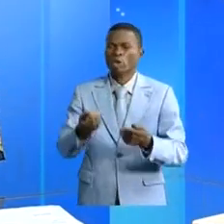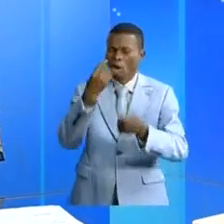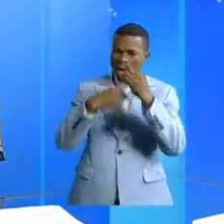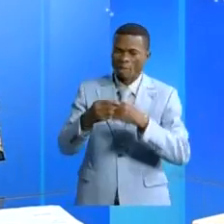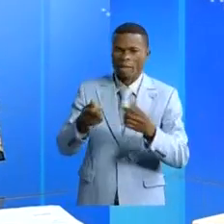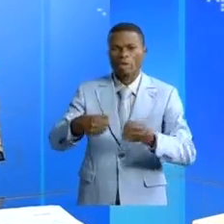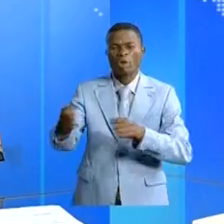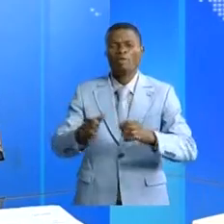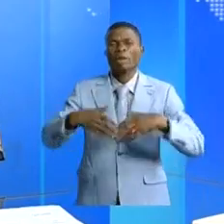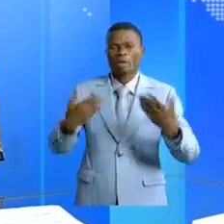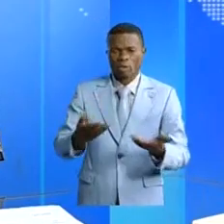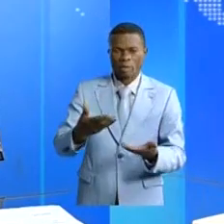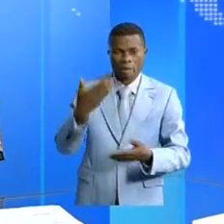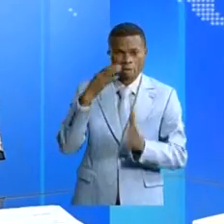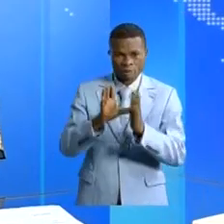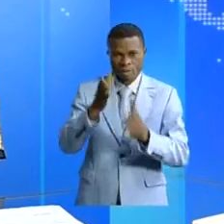Les détails avec Sandra Nyangi.